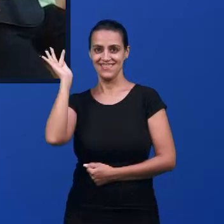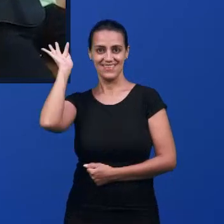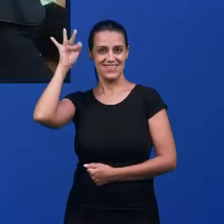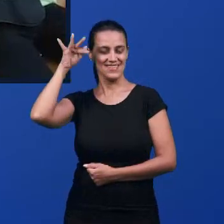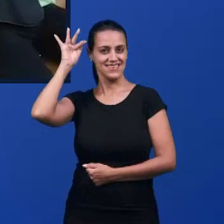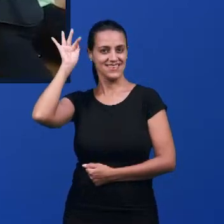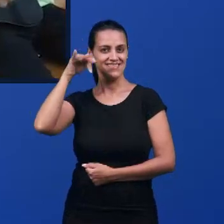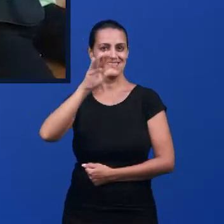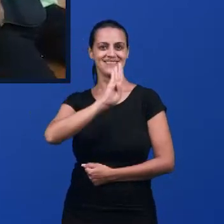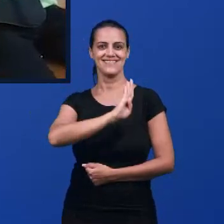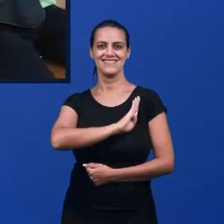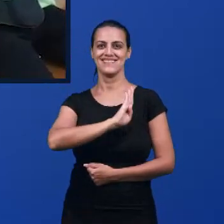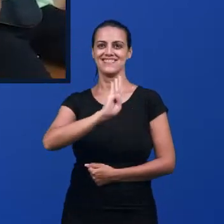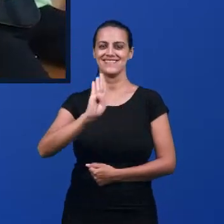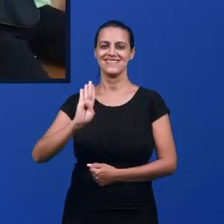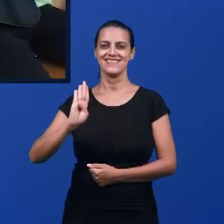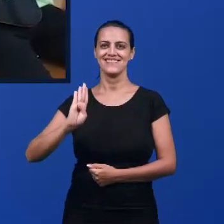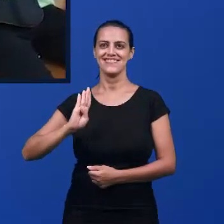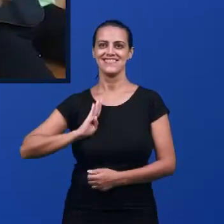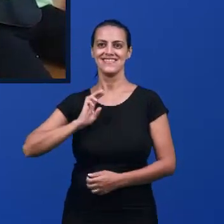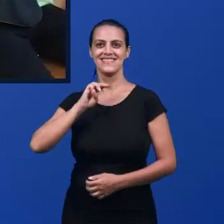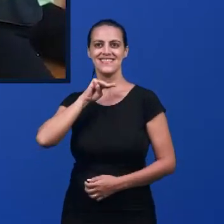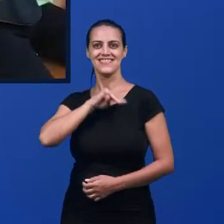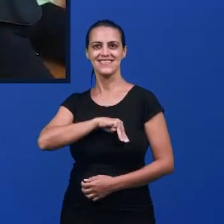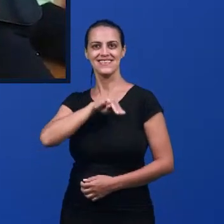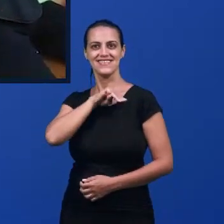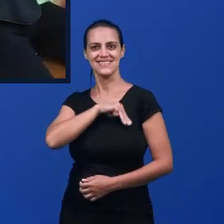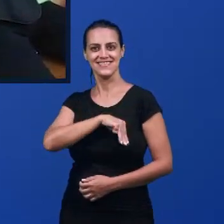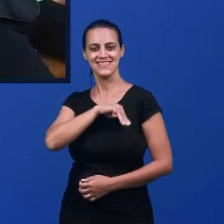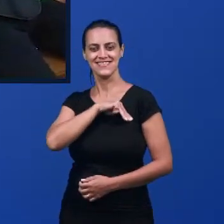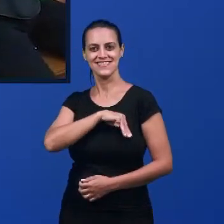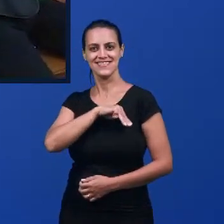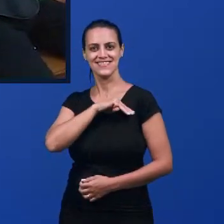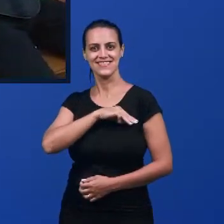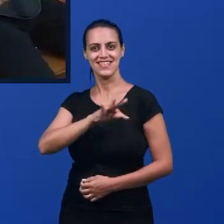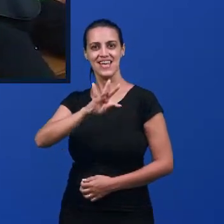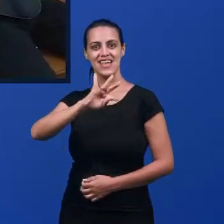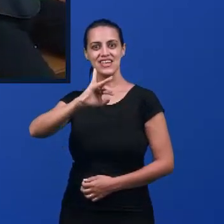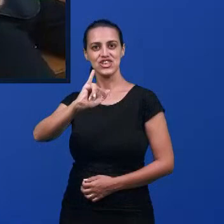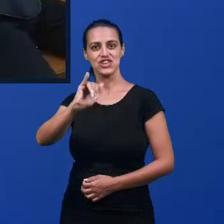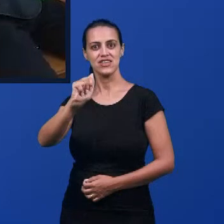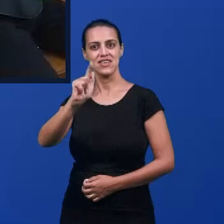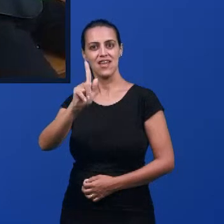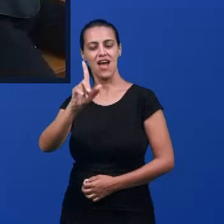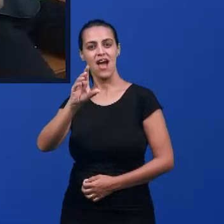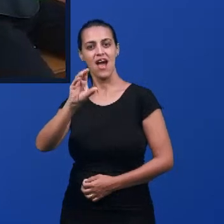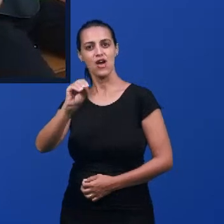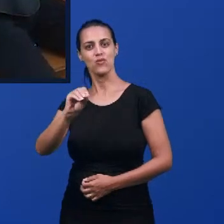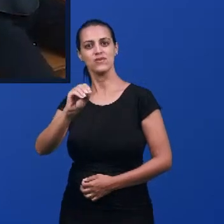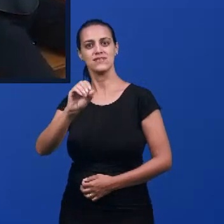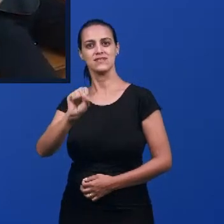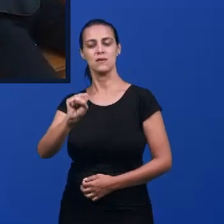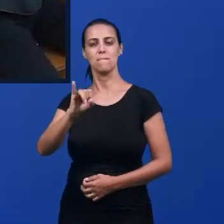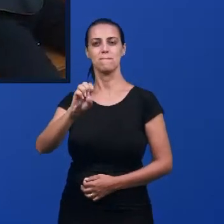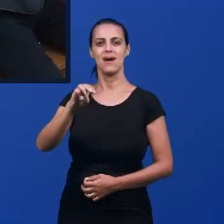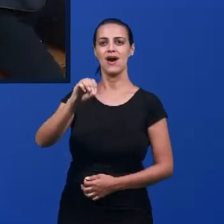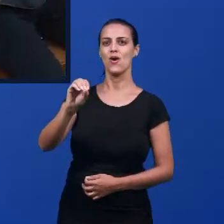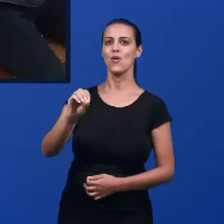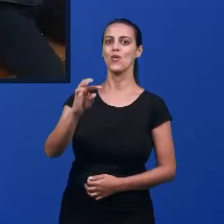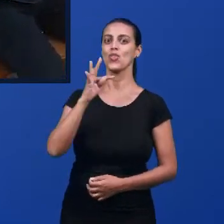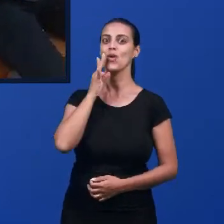Pierre, Jacques, Jean, Philippe, Bartholomé et Matthieu.